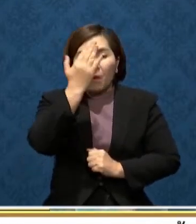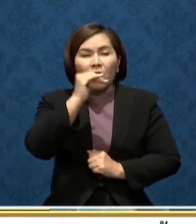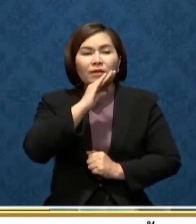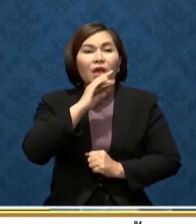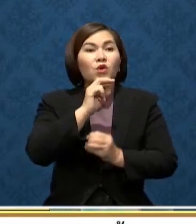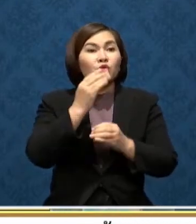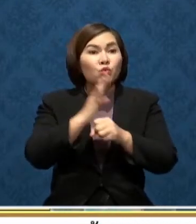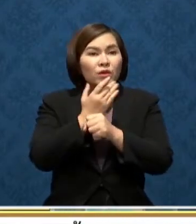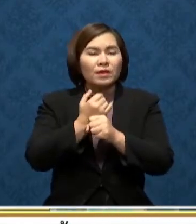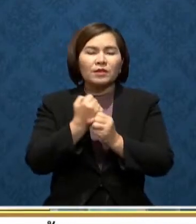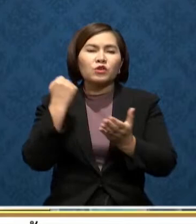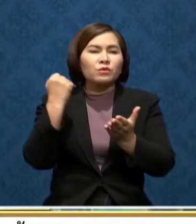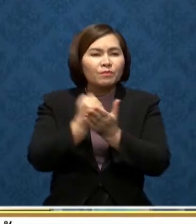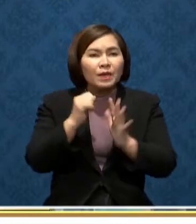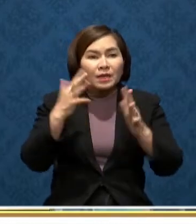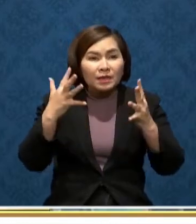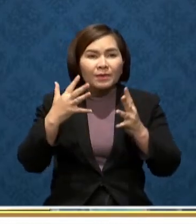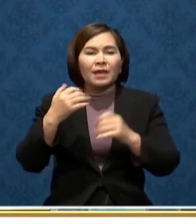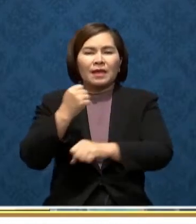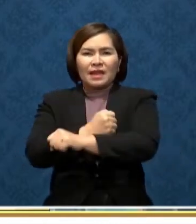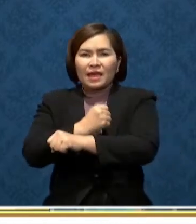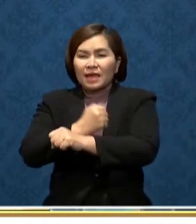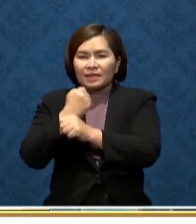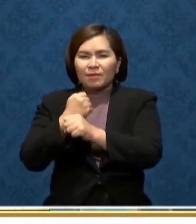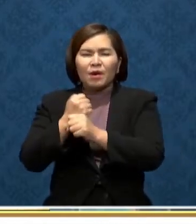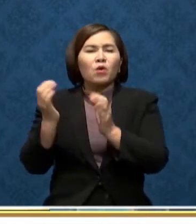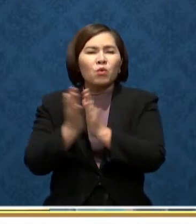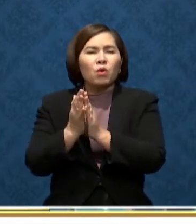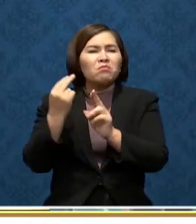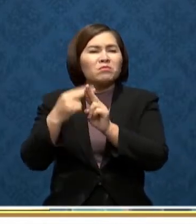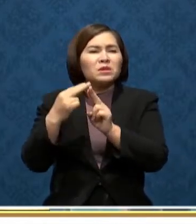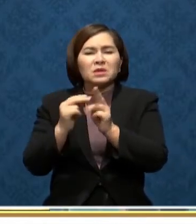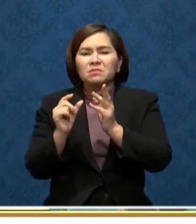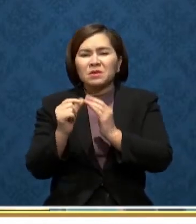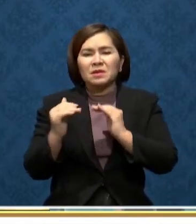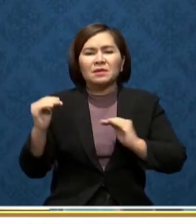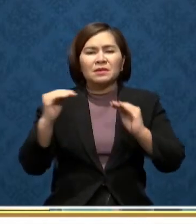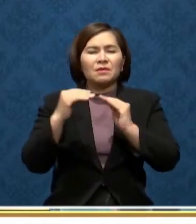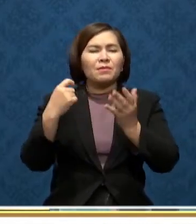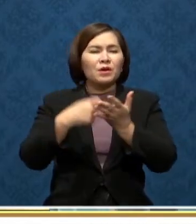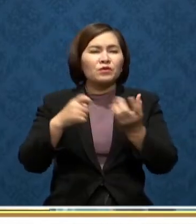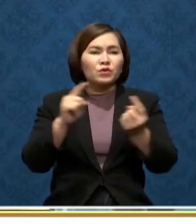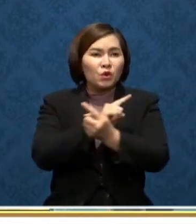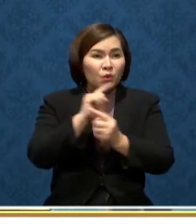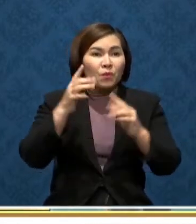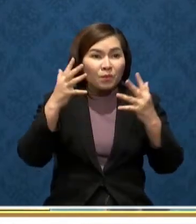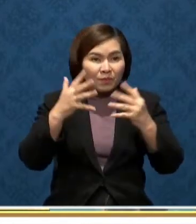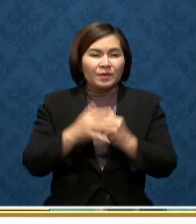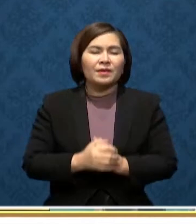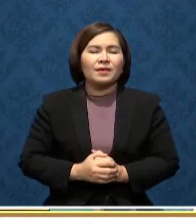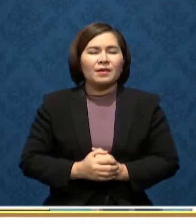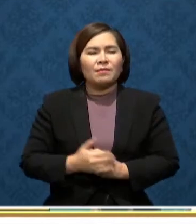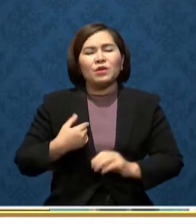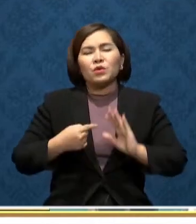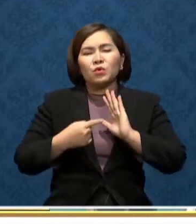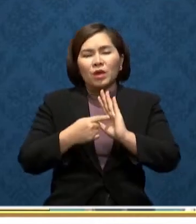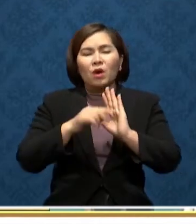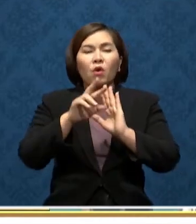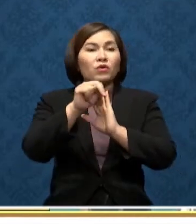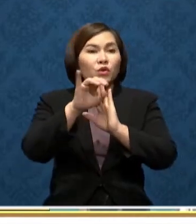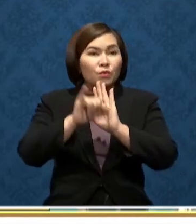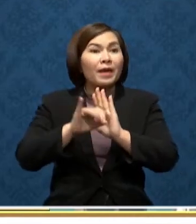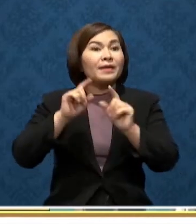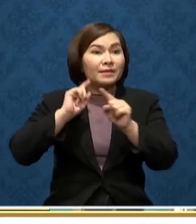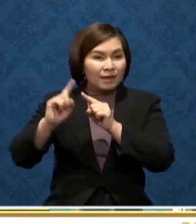นอกระบบก็ทำให้แรงงานเหล่านั้นพออยู่นอกระบบไปด้วยมีตัวอย่างหลายเครื่องมือรายนโยบายเช่น